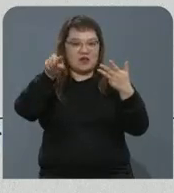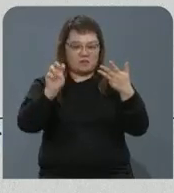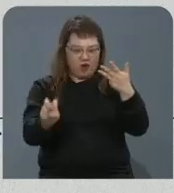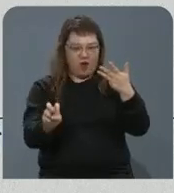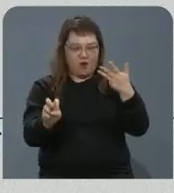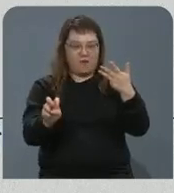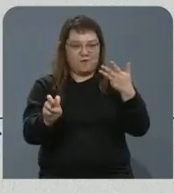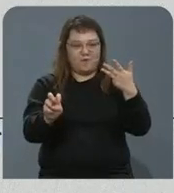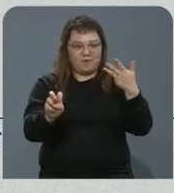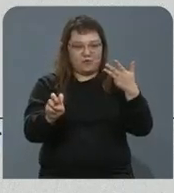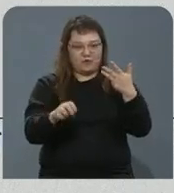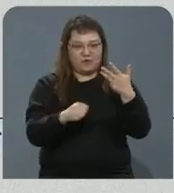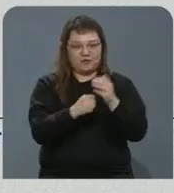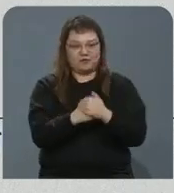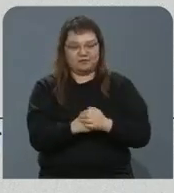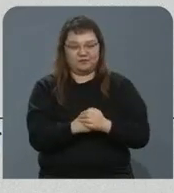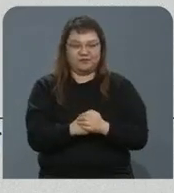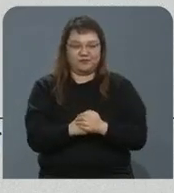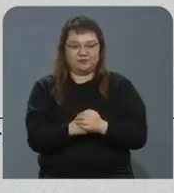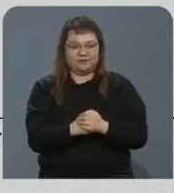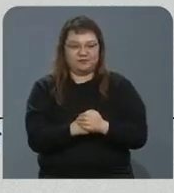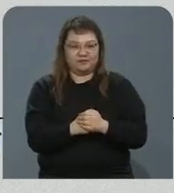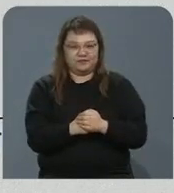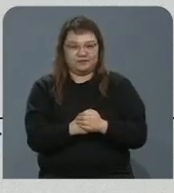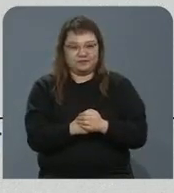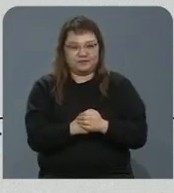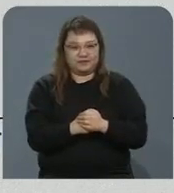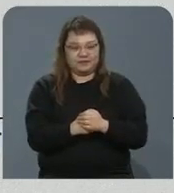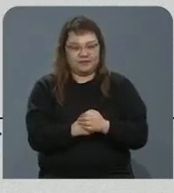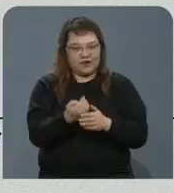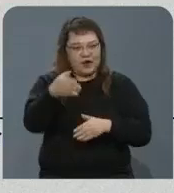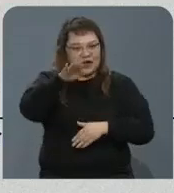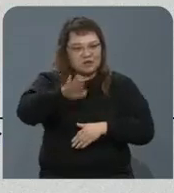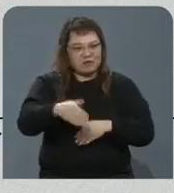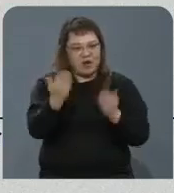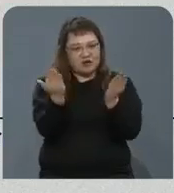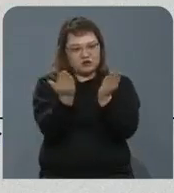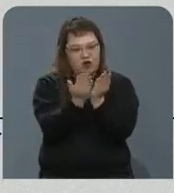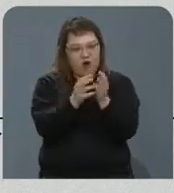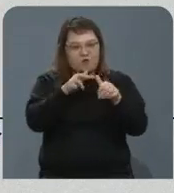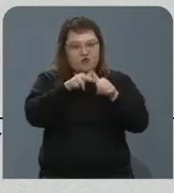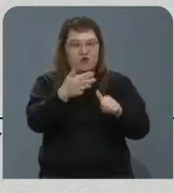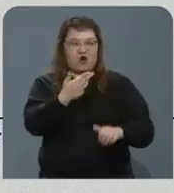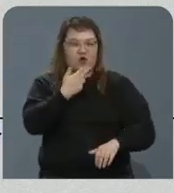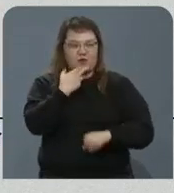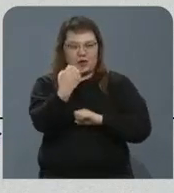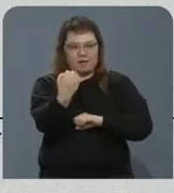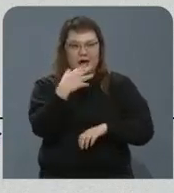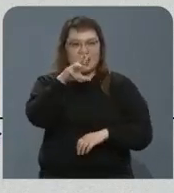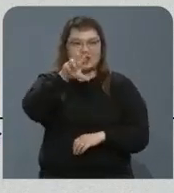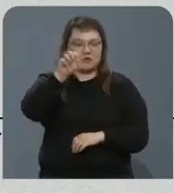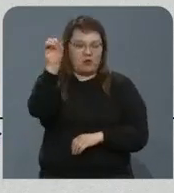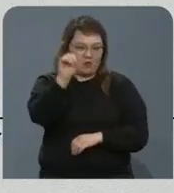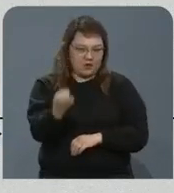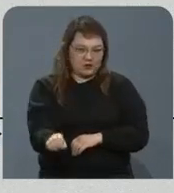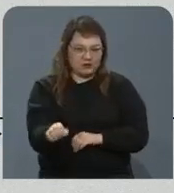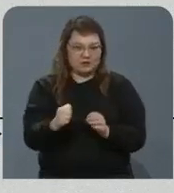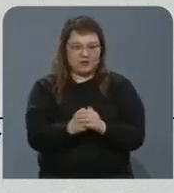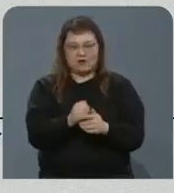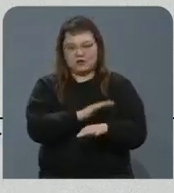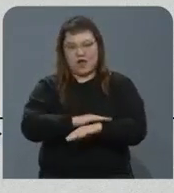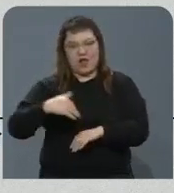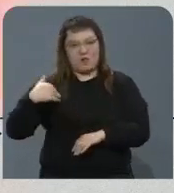제주시장이 1.9% 순으로 이어갔습니다. 하지만 적합한 후보가 없다는 응답이 25%,